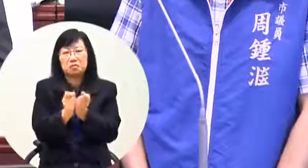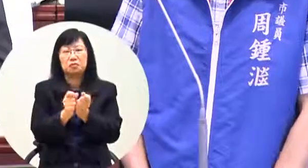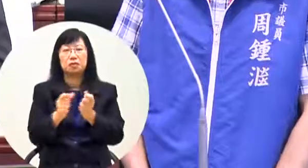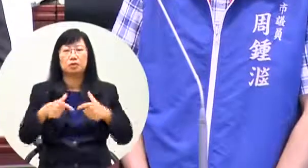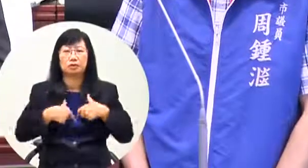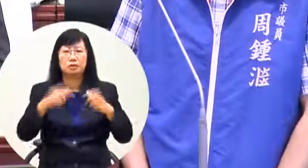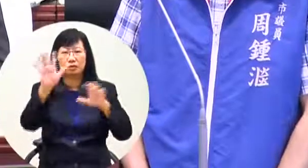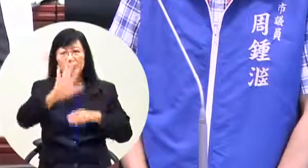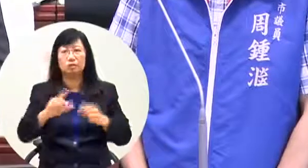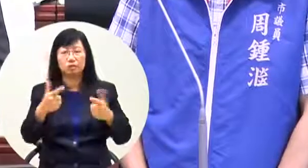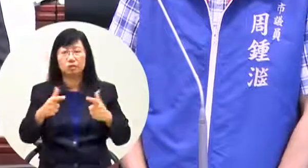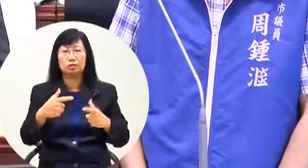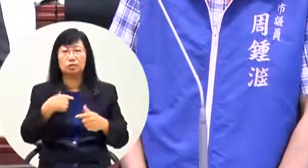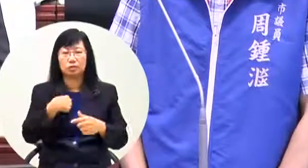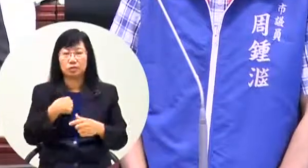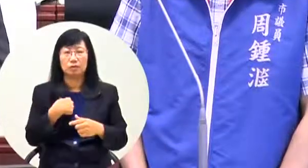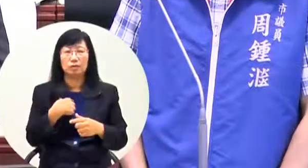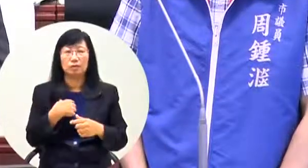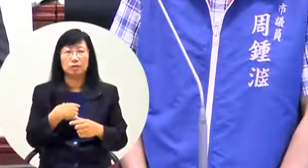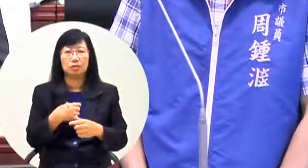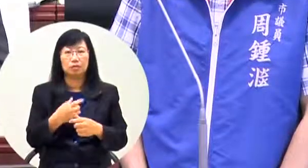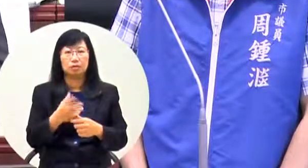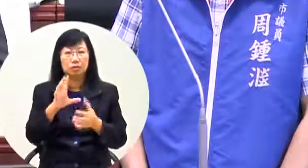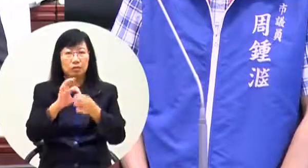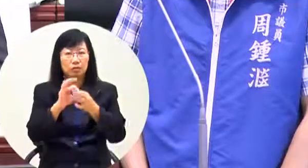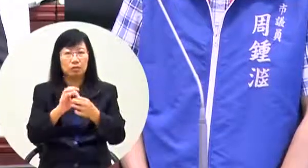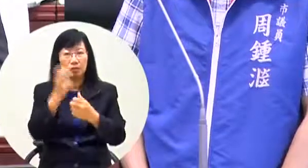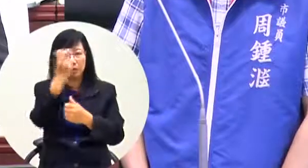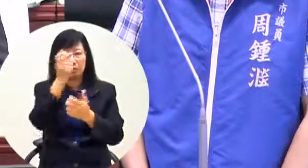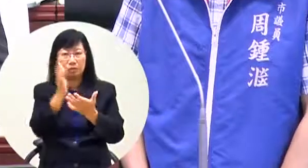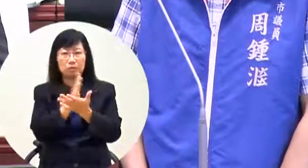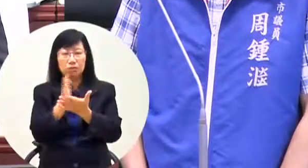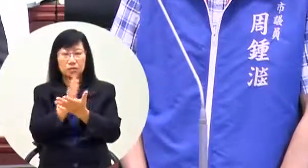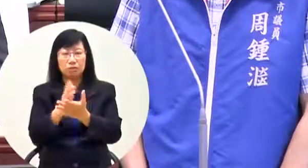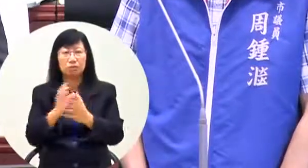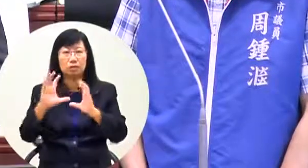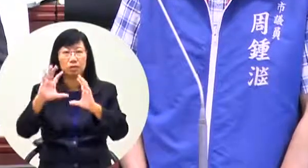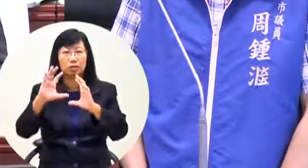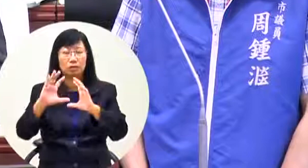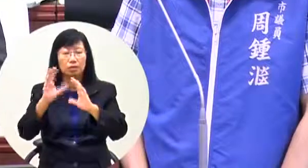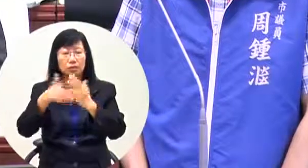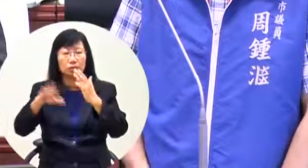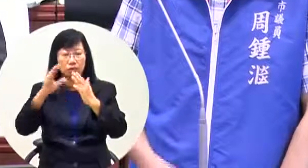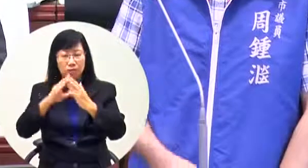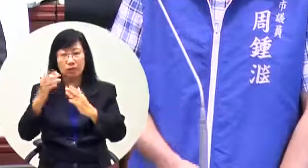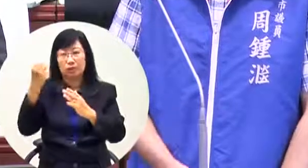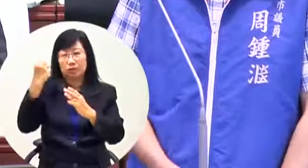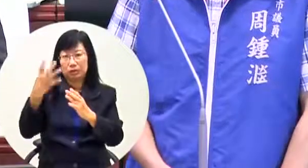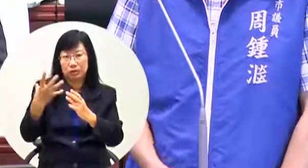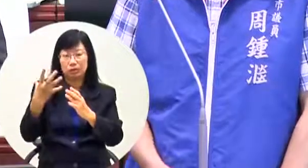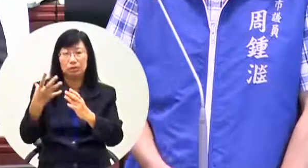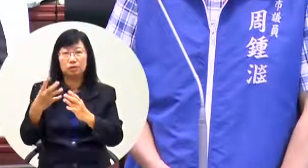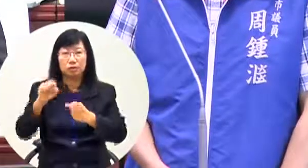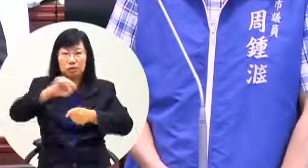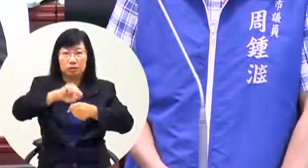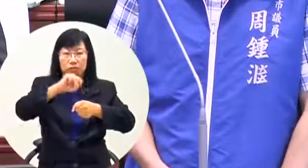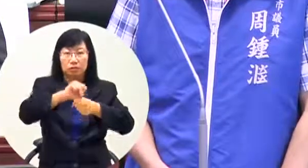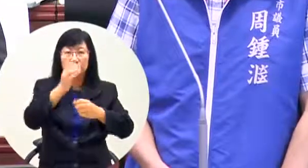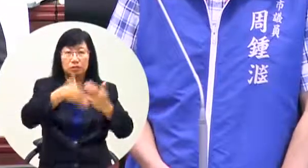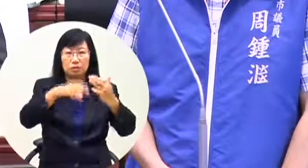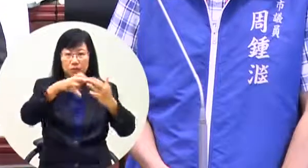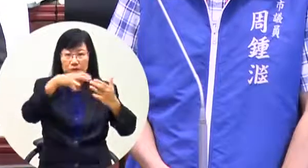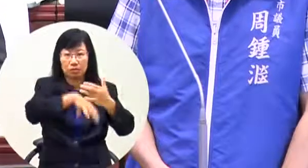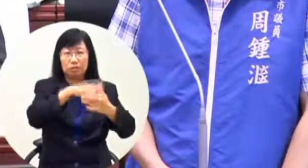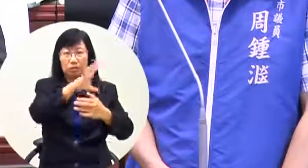查任何的学校，不管是新设，是新设学校，或者说增建这一个校舍，都一样。这